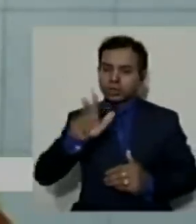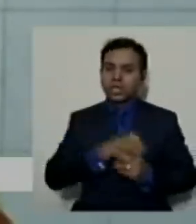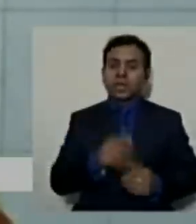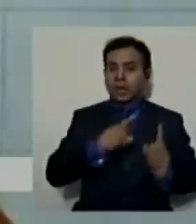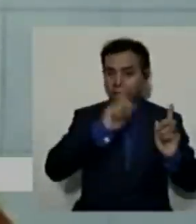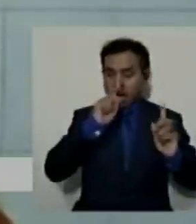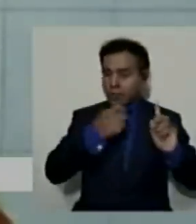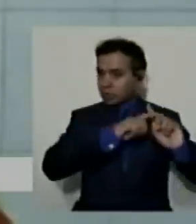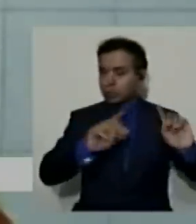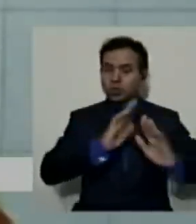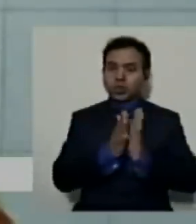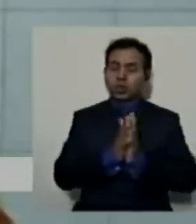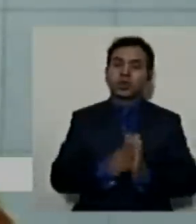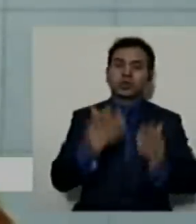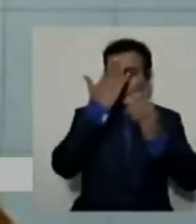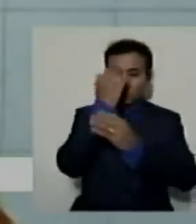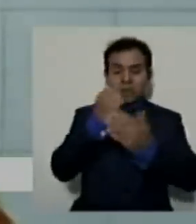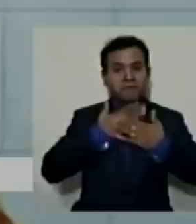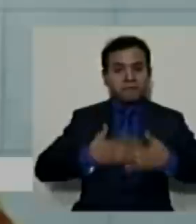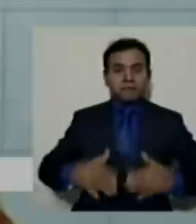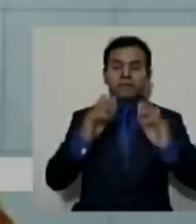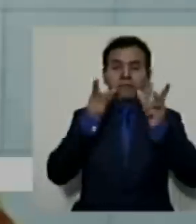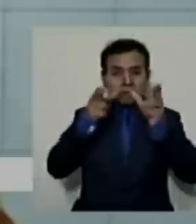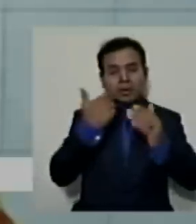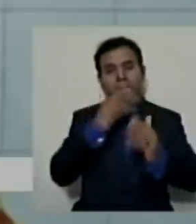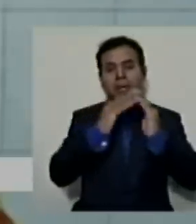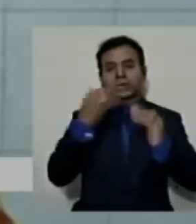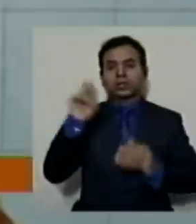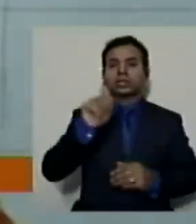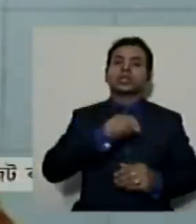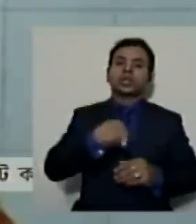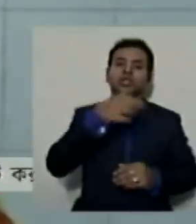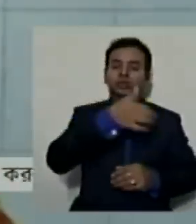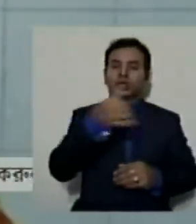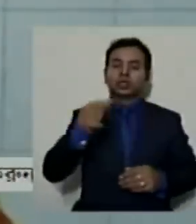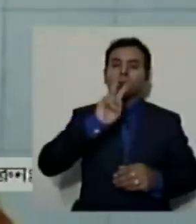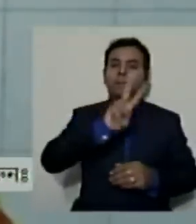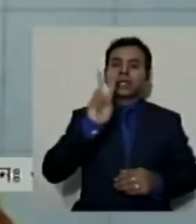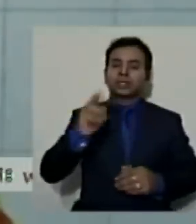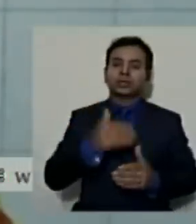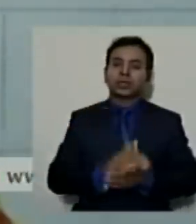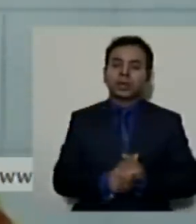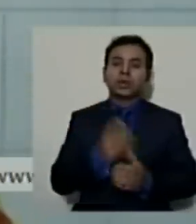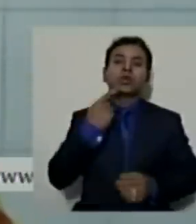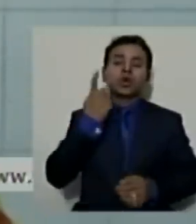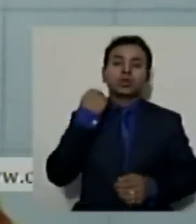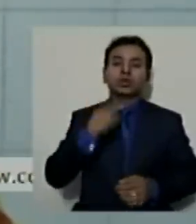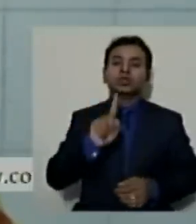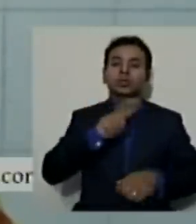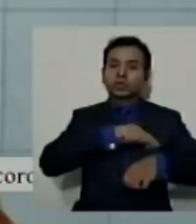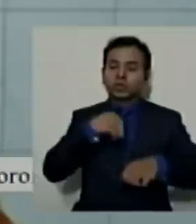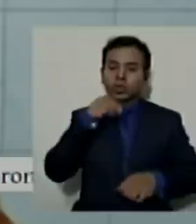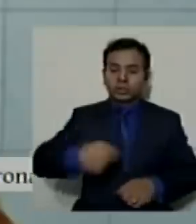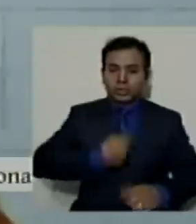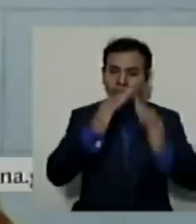কোয়ারেন্টাইনের তথ্য আপনাদের জানাচ্ছি। গত 24 ঘন্টা হোম এবং প্রাতিষ্ঠানিক কোয়ারেন্টাইন মিলে আমাদের 24 ঘন্টায়